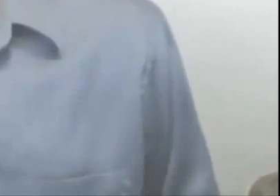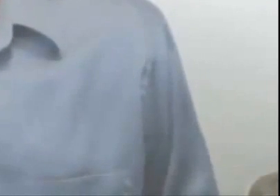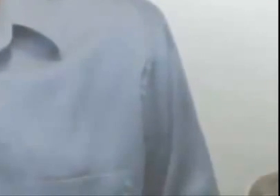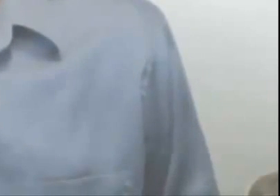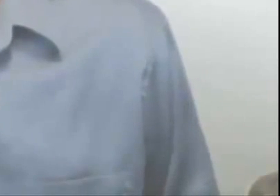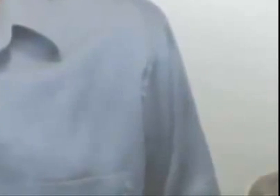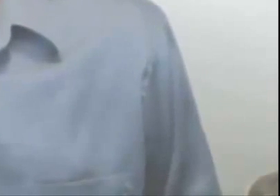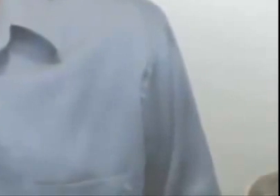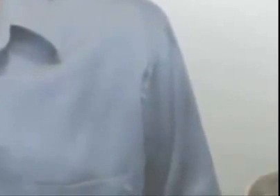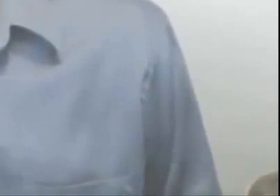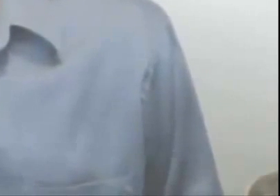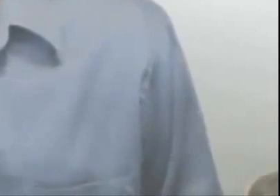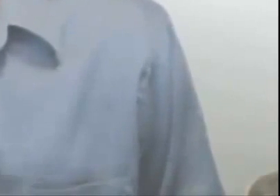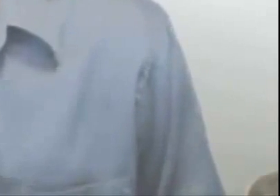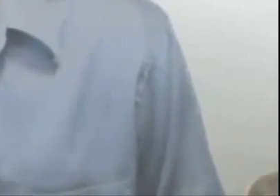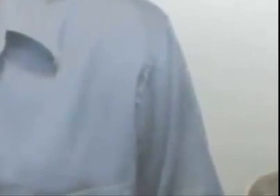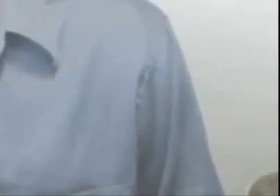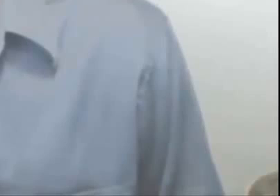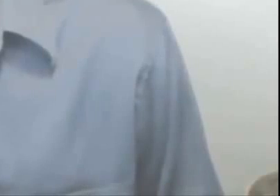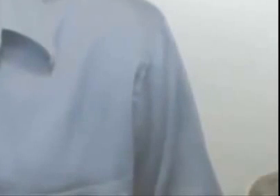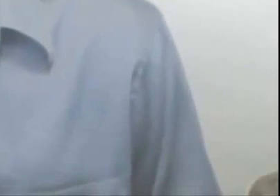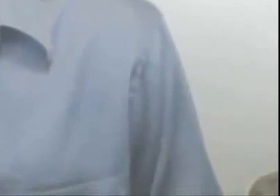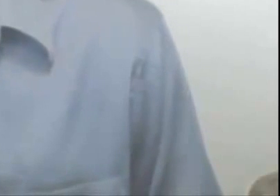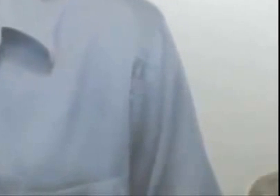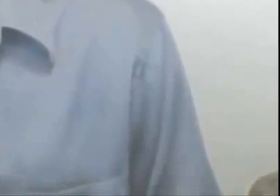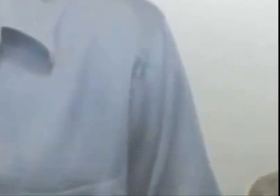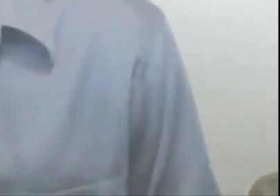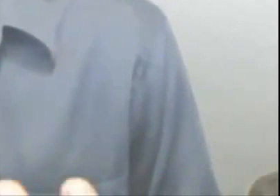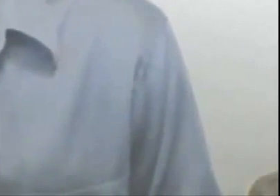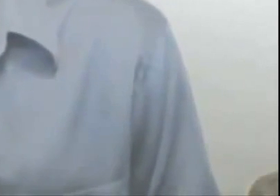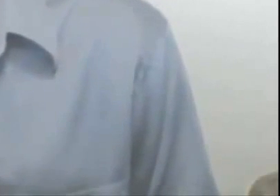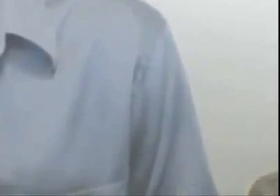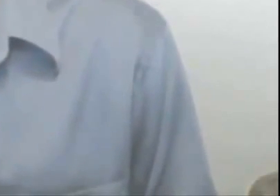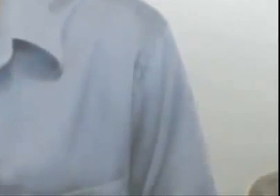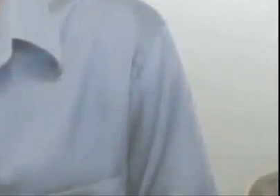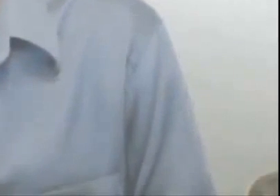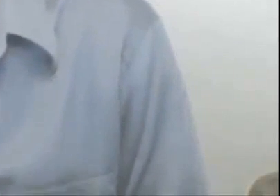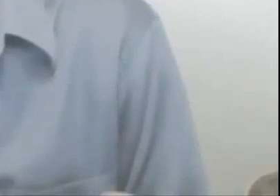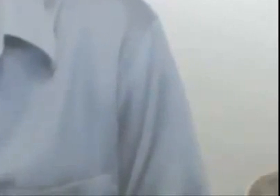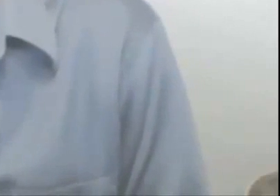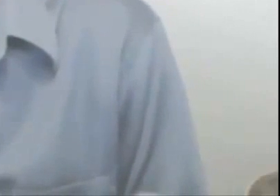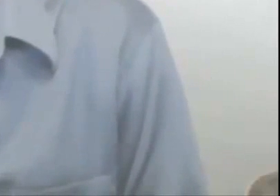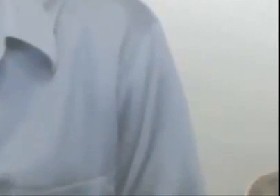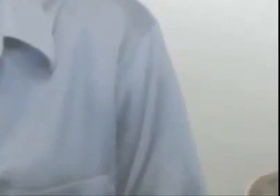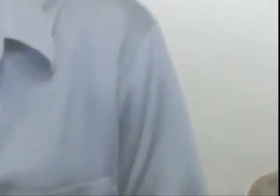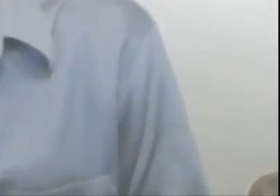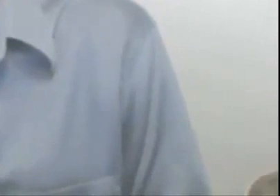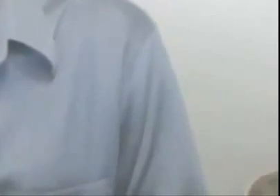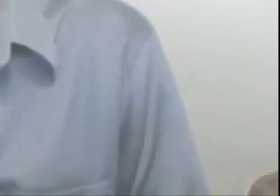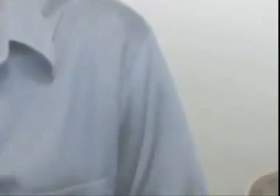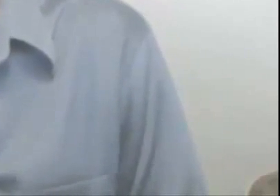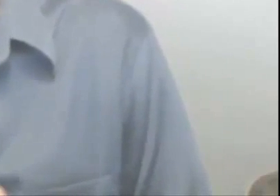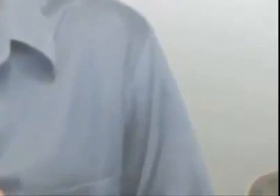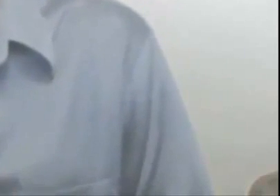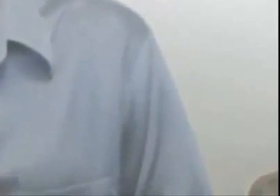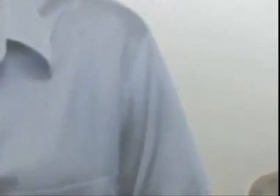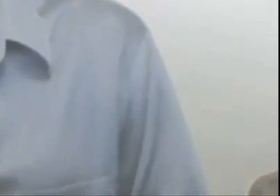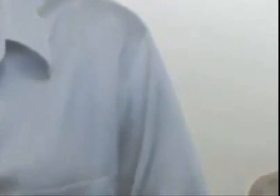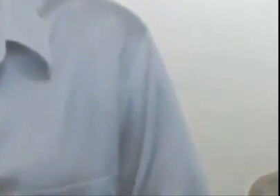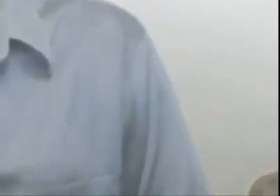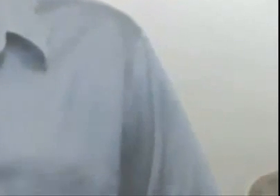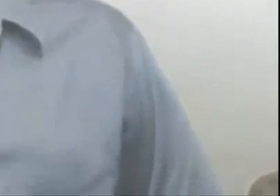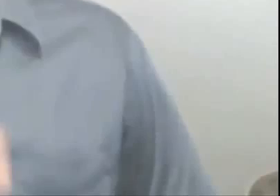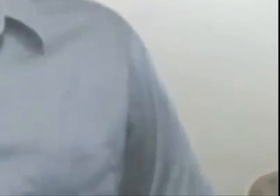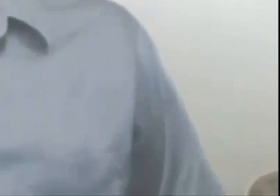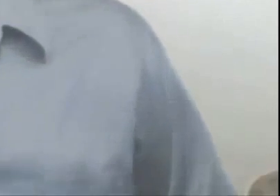dans cette leçon, mais c'est principalement une question d'apprendre le vocabulaire. Et avec ça, je ne pourrai pas beaucoup vous aider, un tout petit peu quand